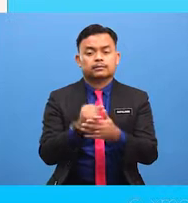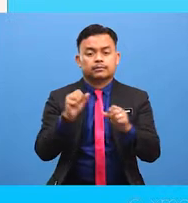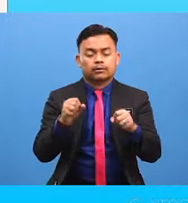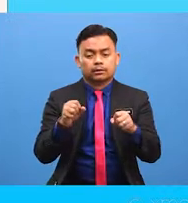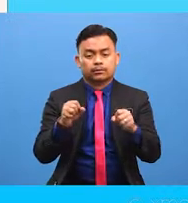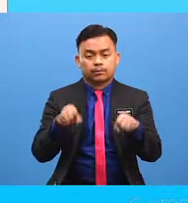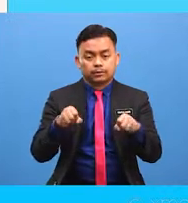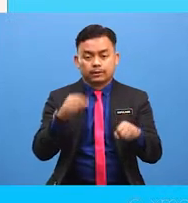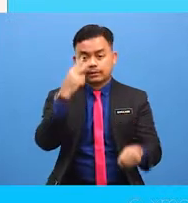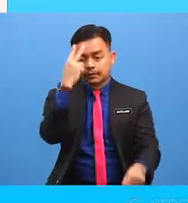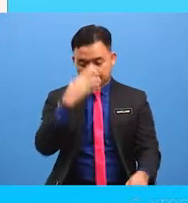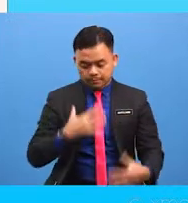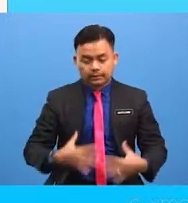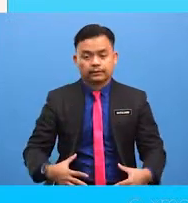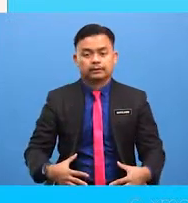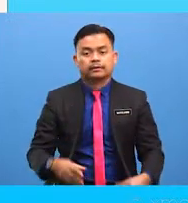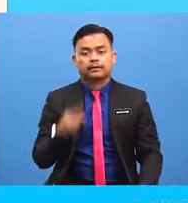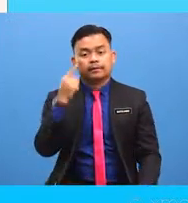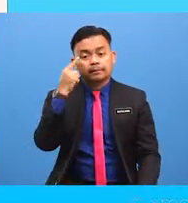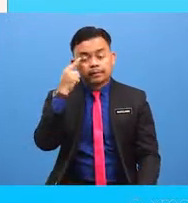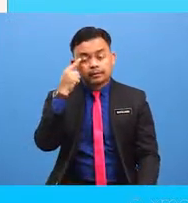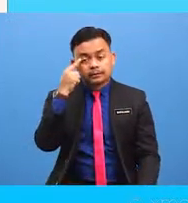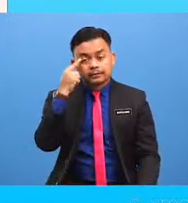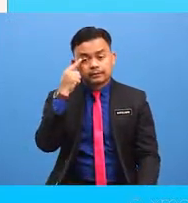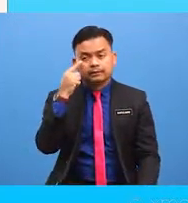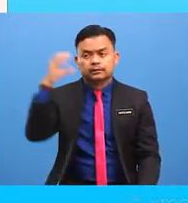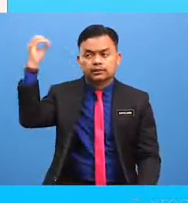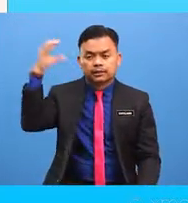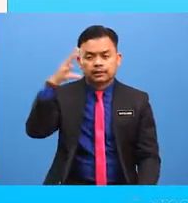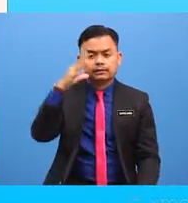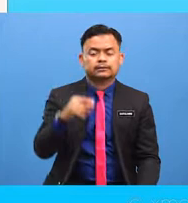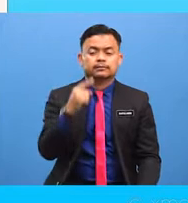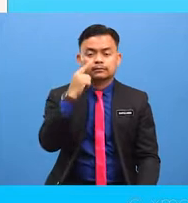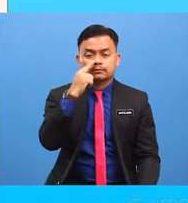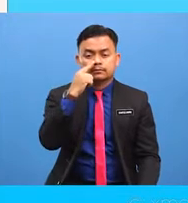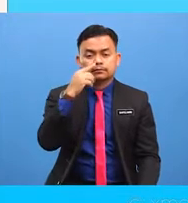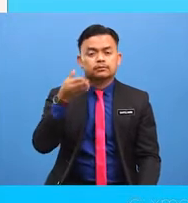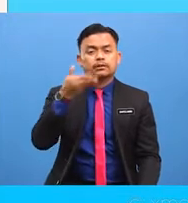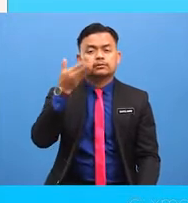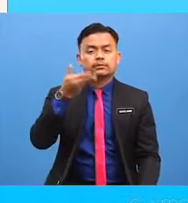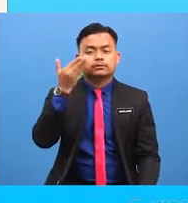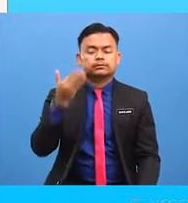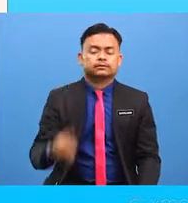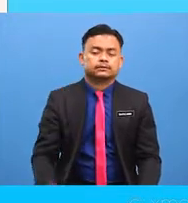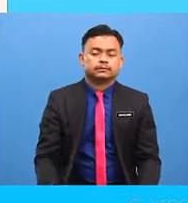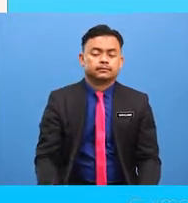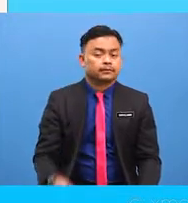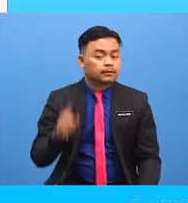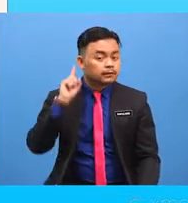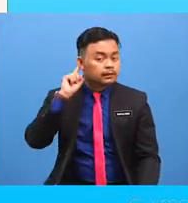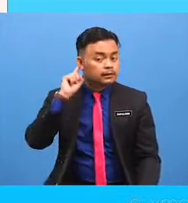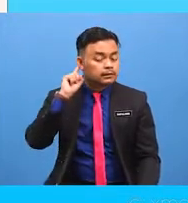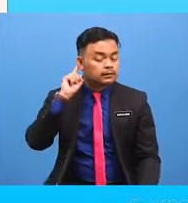mengesan cahaya. Hidung dapat mengesan bau-bauan atau bahan kimia yang lain.